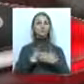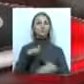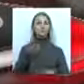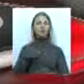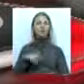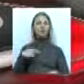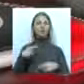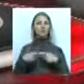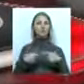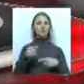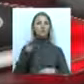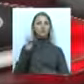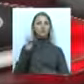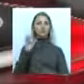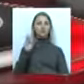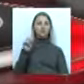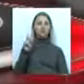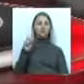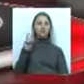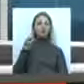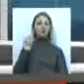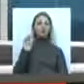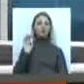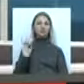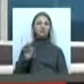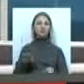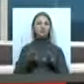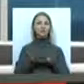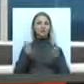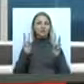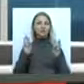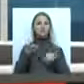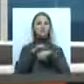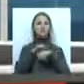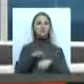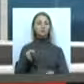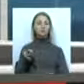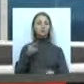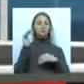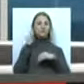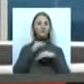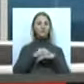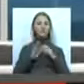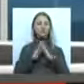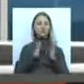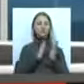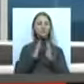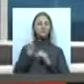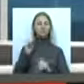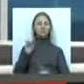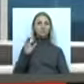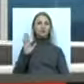сүйіспеншілігін арттыра түсуге ықпал етуде. Жас таланттар жарқыла. Дәл осындай тақырыпта өткен әдеби кештің қатысушылары да өрімдей